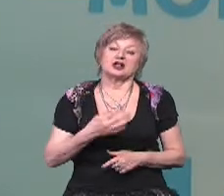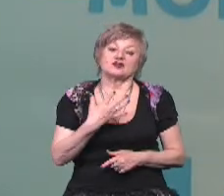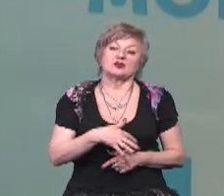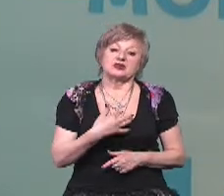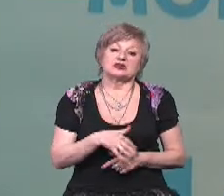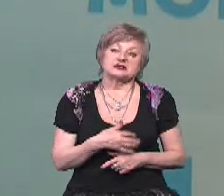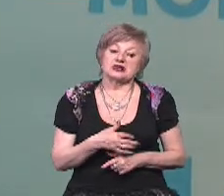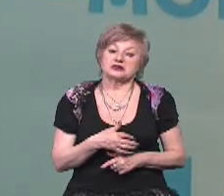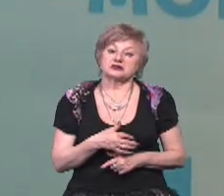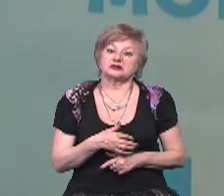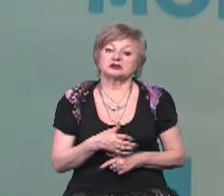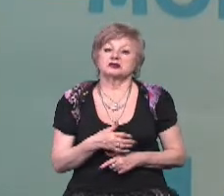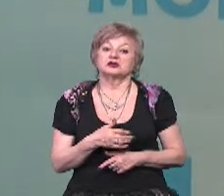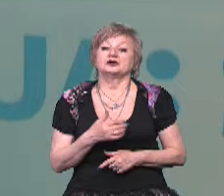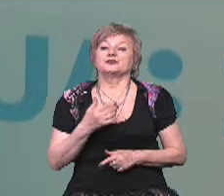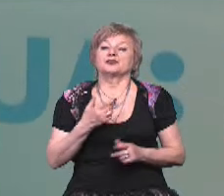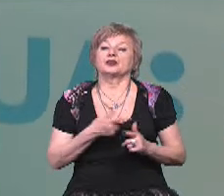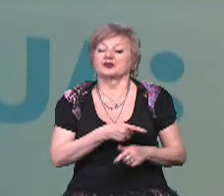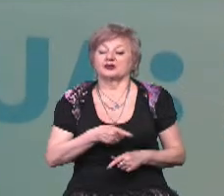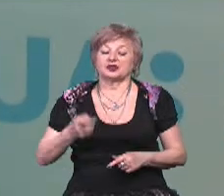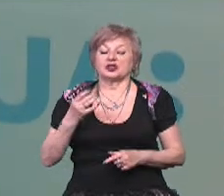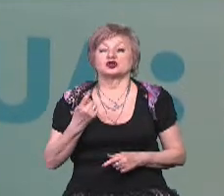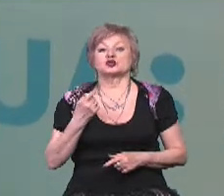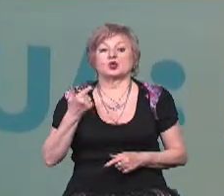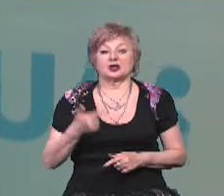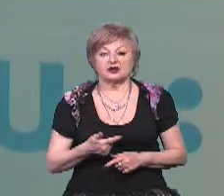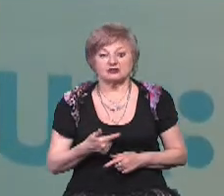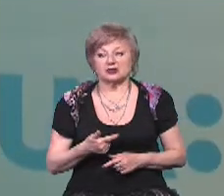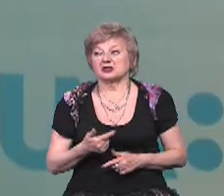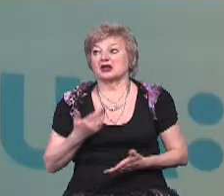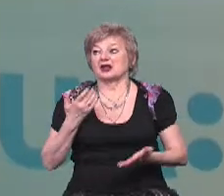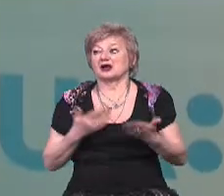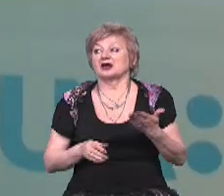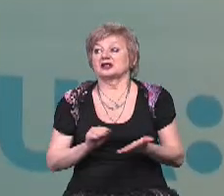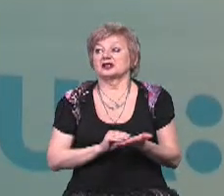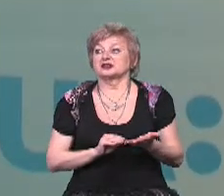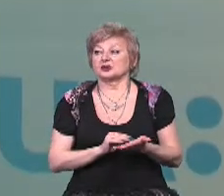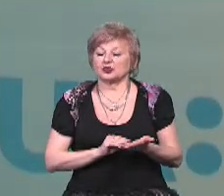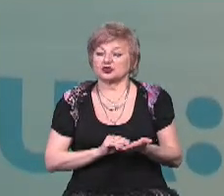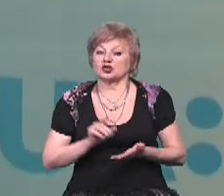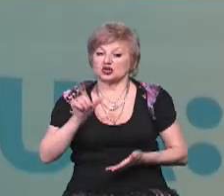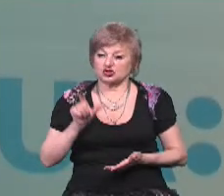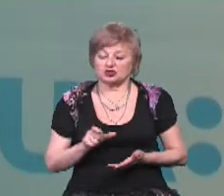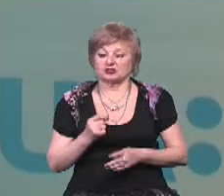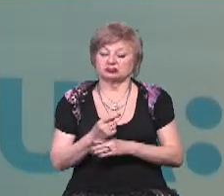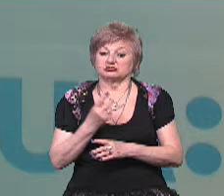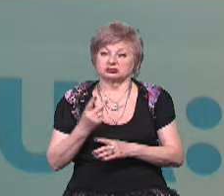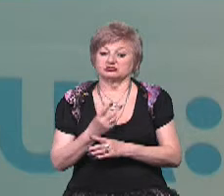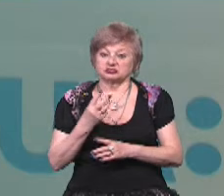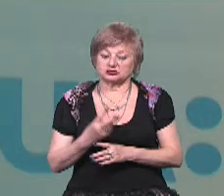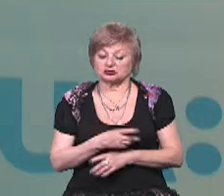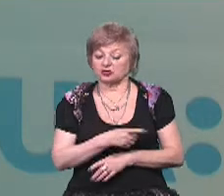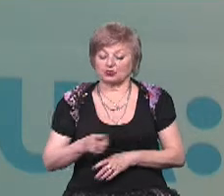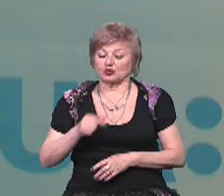до 102 гривень. Службовий планшет, в якому є всі дані стосовно особи, якщо вона не перший раз протягалася протягом